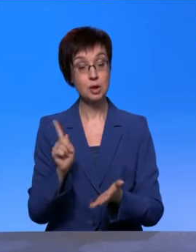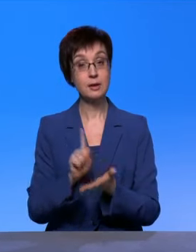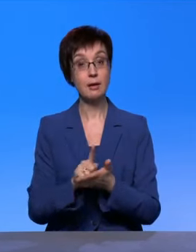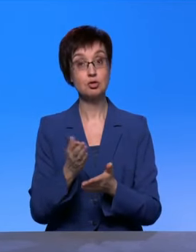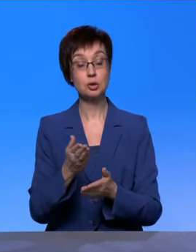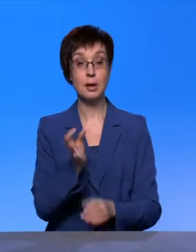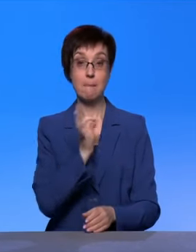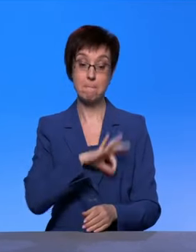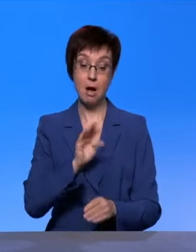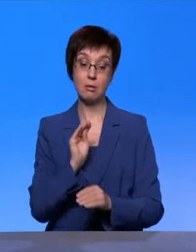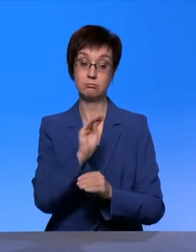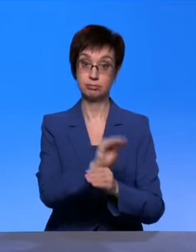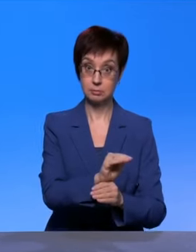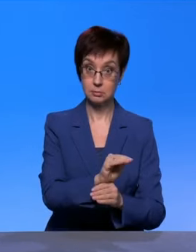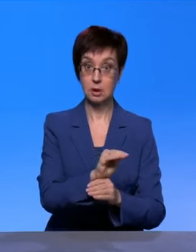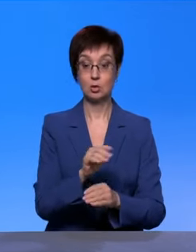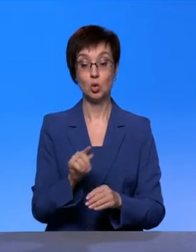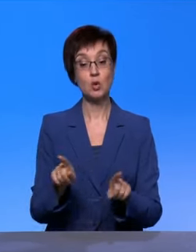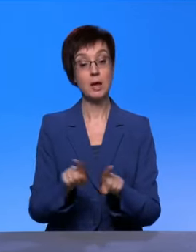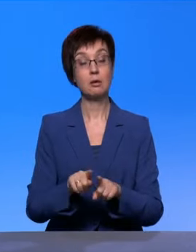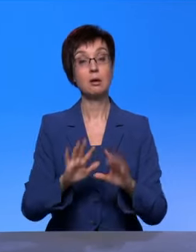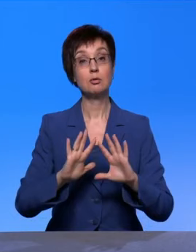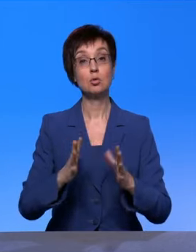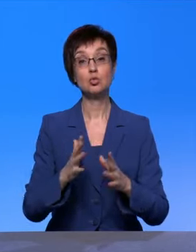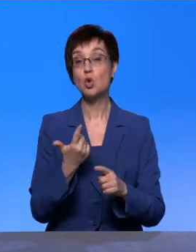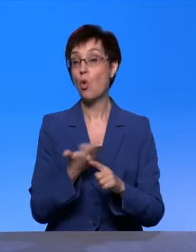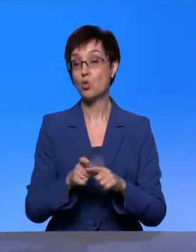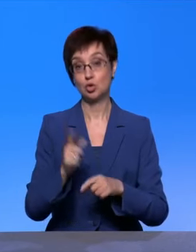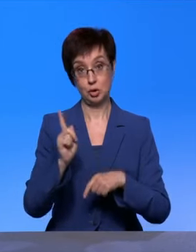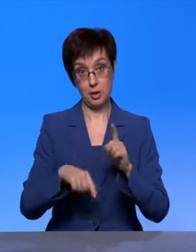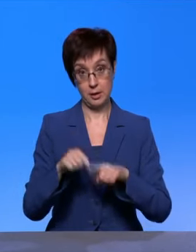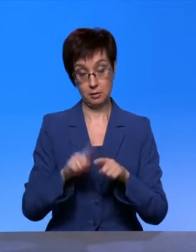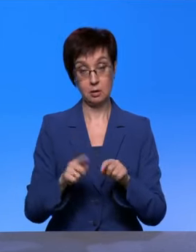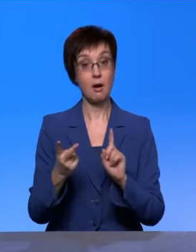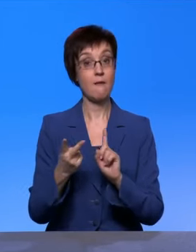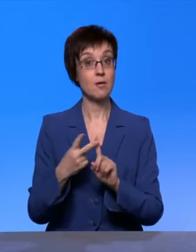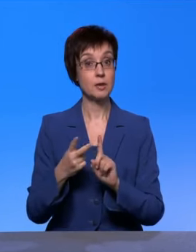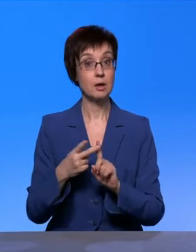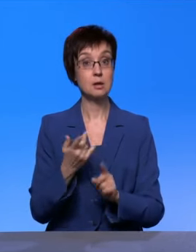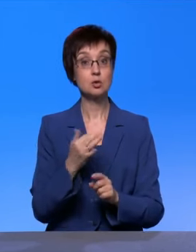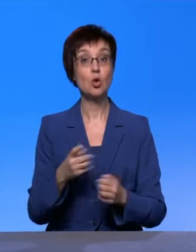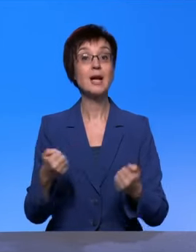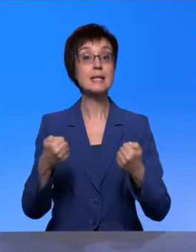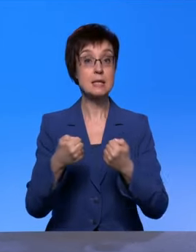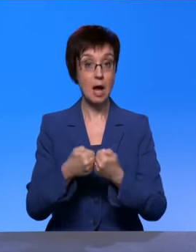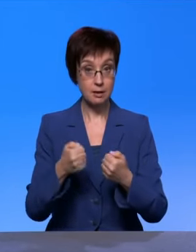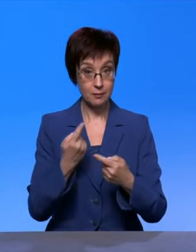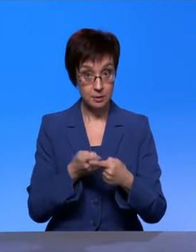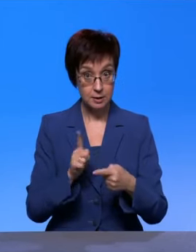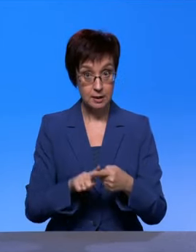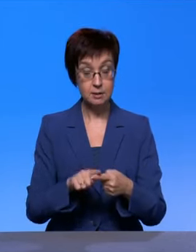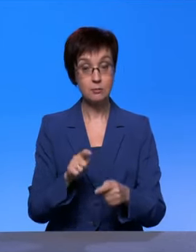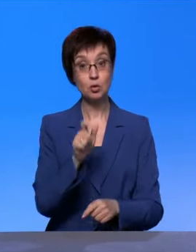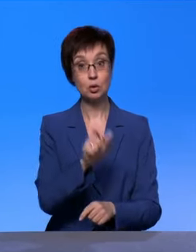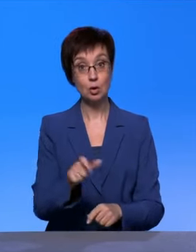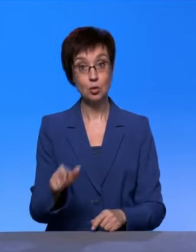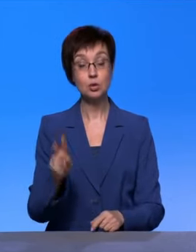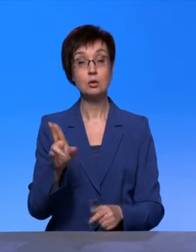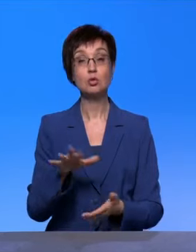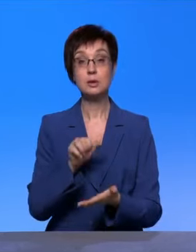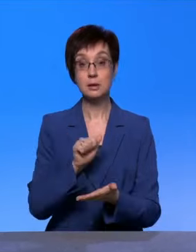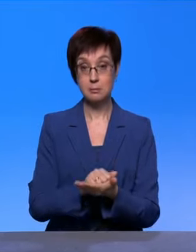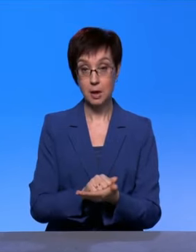случаи сейчас крайне редки, а во-вторых, сколько вот мы с этим сталкиваемся, столько люди, которые этим занимаются, отвечают, что, уважаемый, учебник такой-то